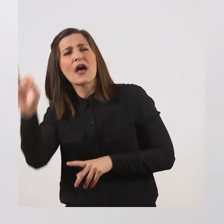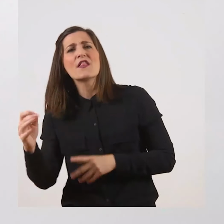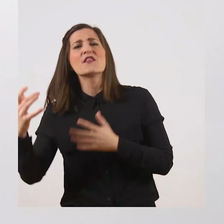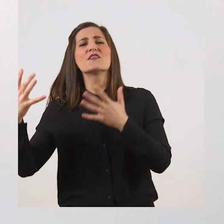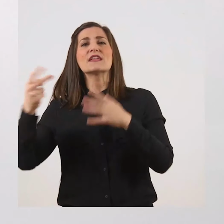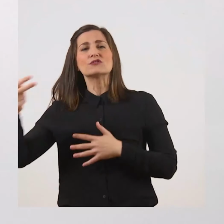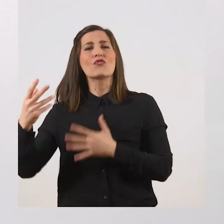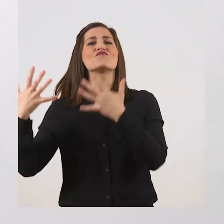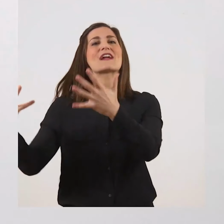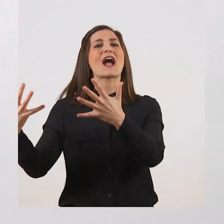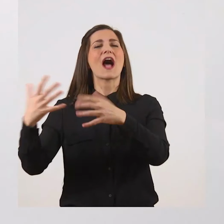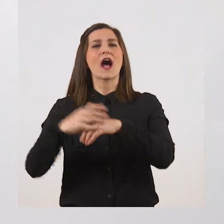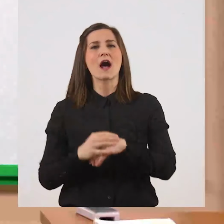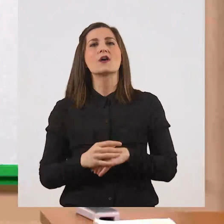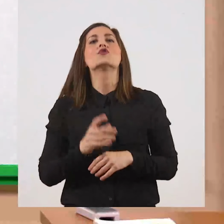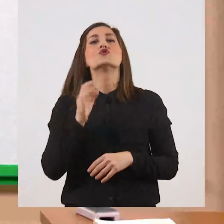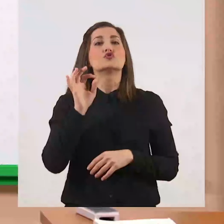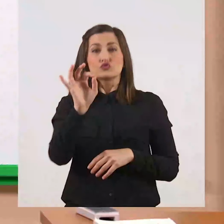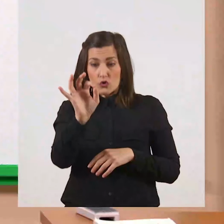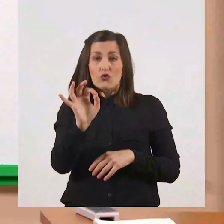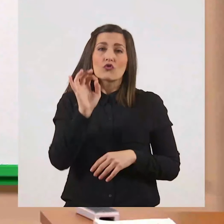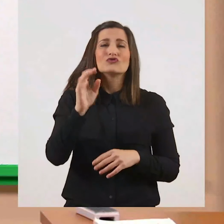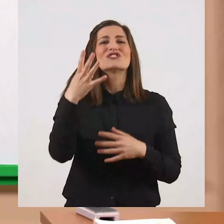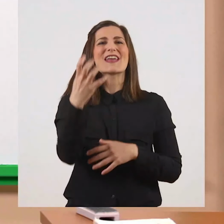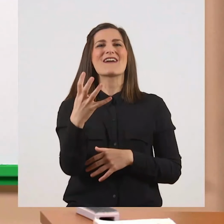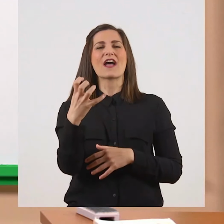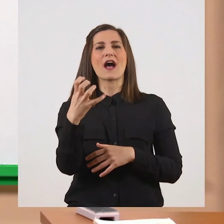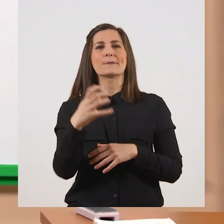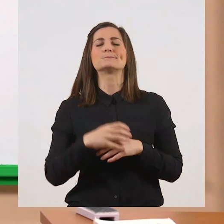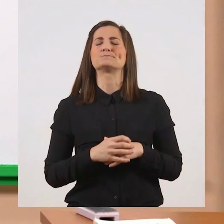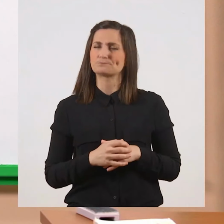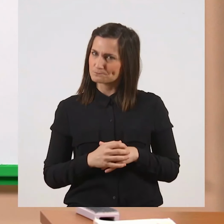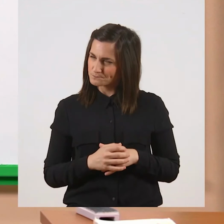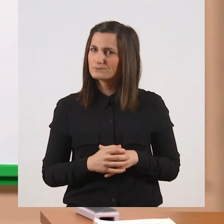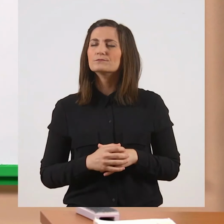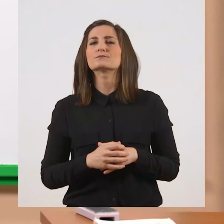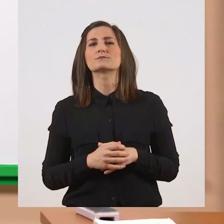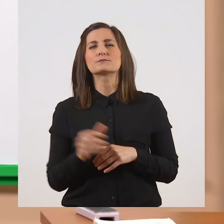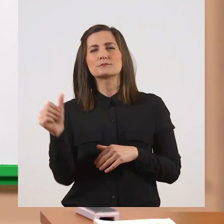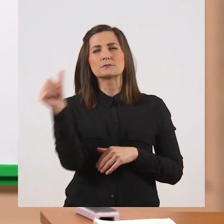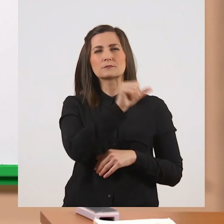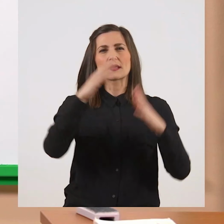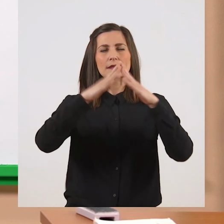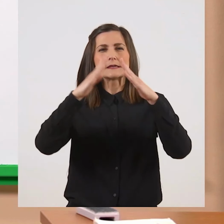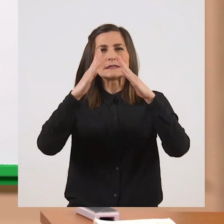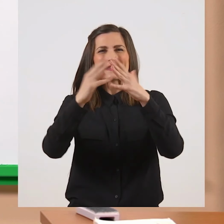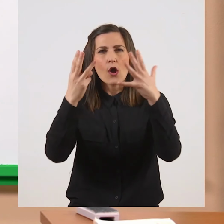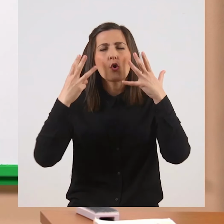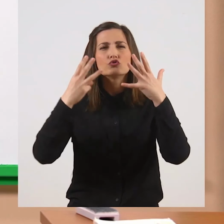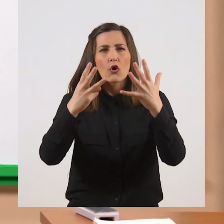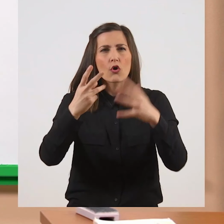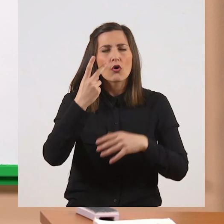10 για να πατήσω στη δεκάδα του 40. Έτσι, πολύ ωραία. Πάω λοιπόν στο σπιτάκι του 8 και